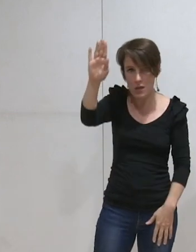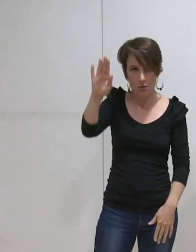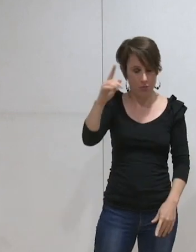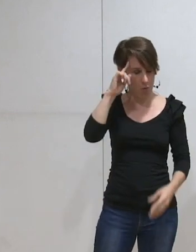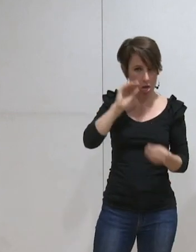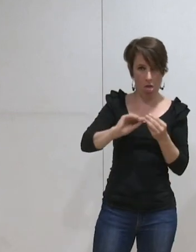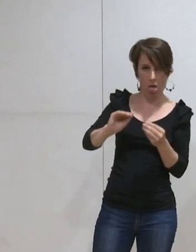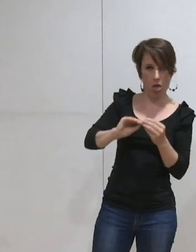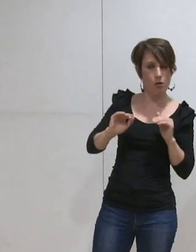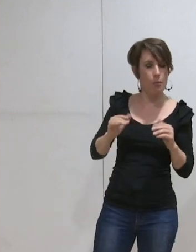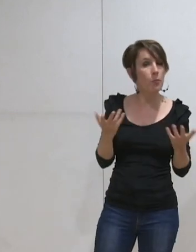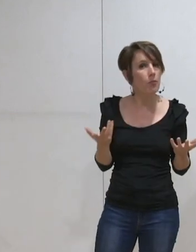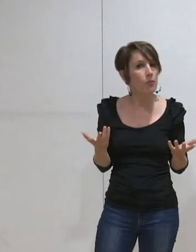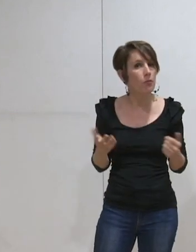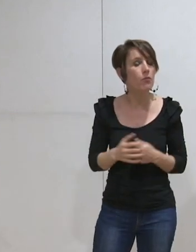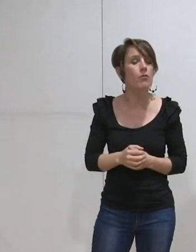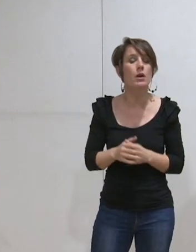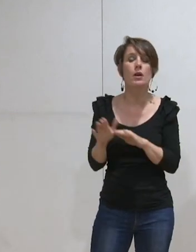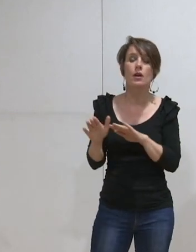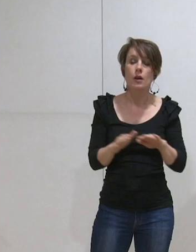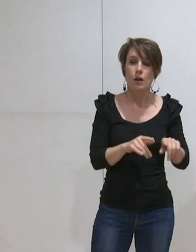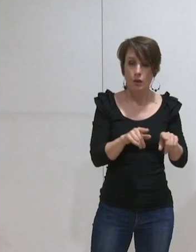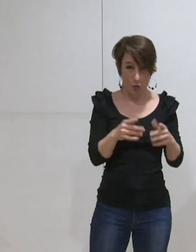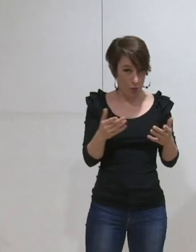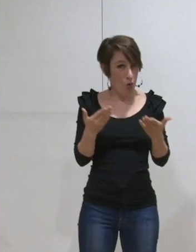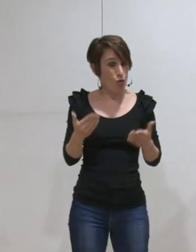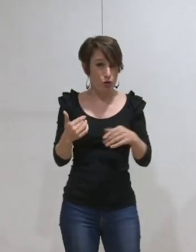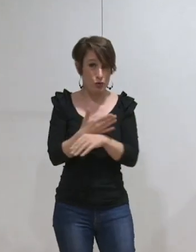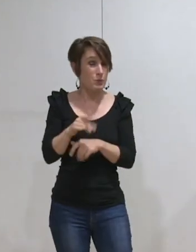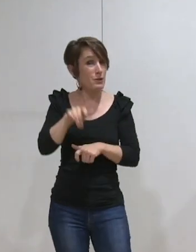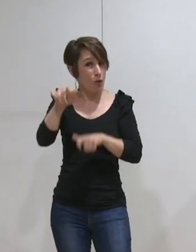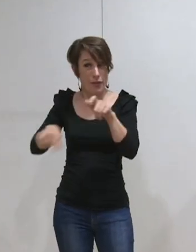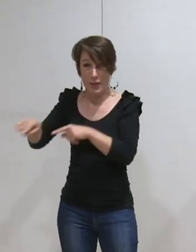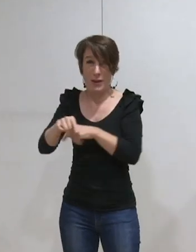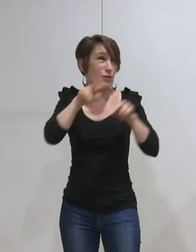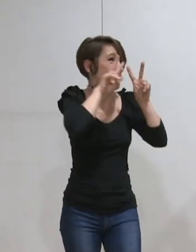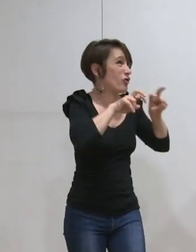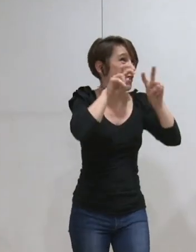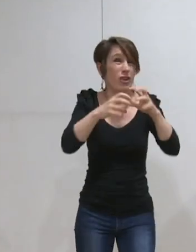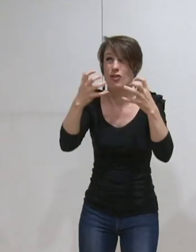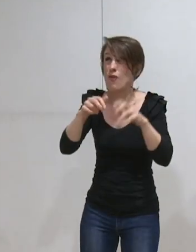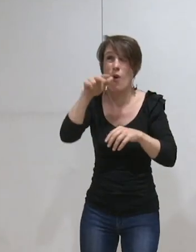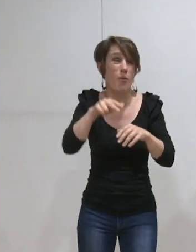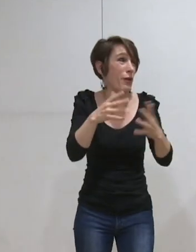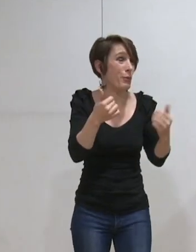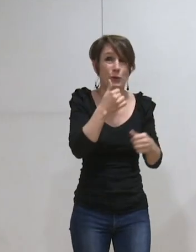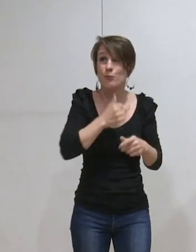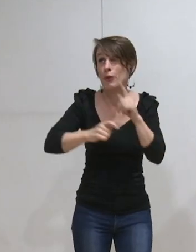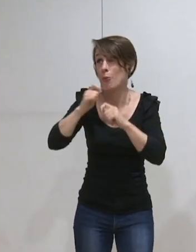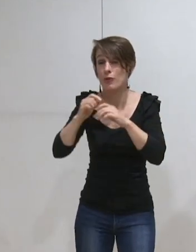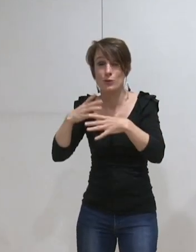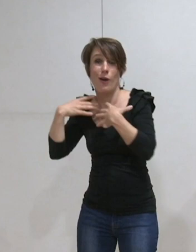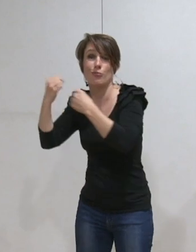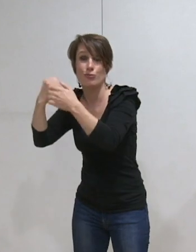il y a une deuxième dimension il y a à la fois tous ceux qui cherchent aujourd'hui un logement qu'il soi hébergé par des proches de la famille qui soi